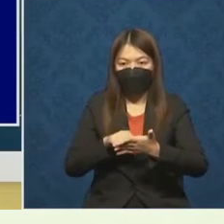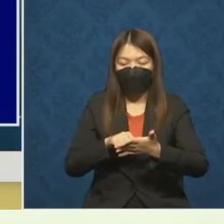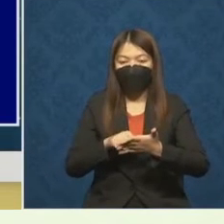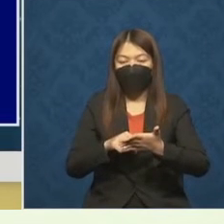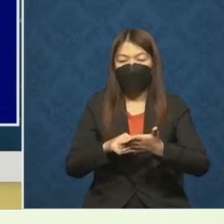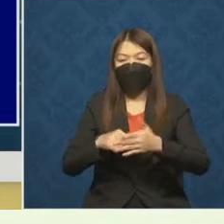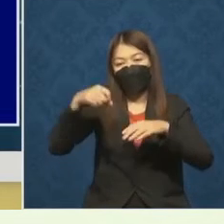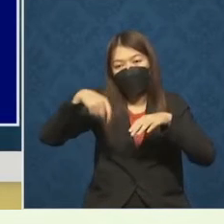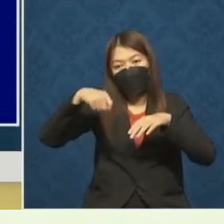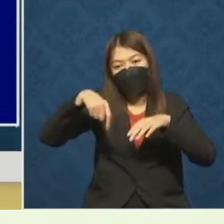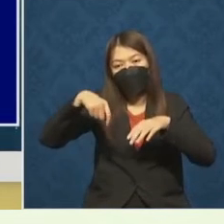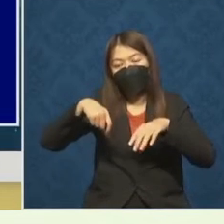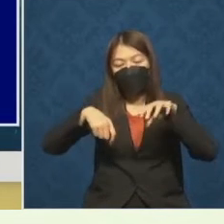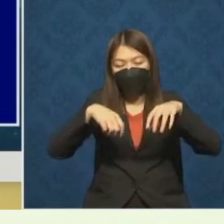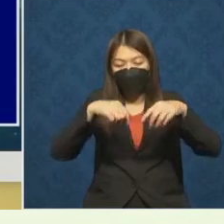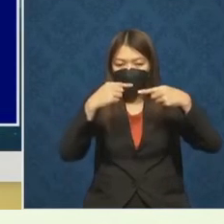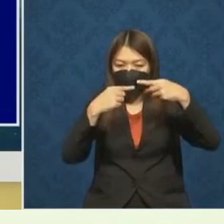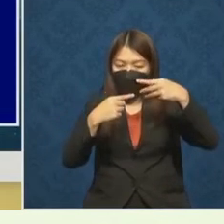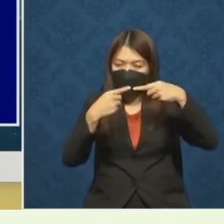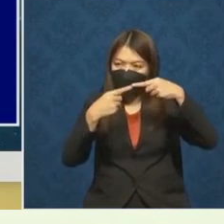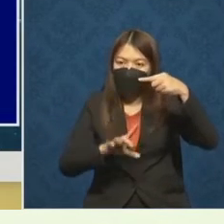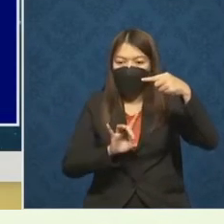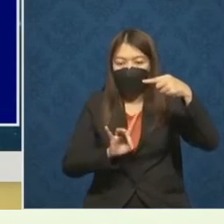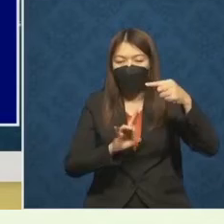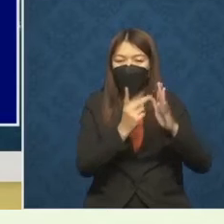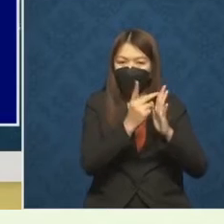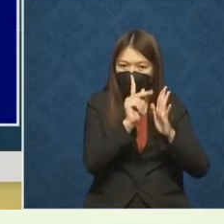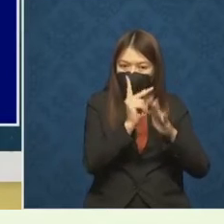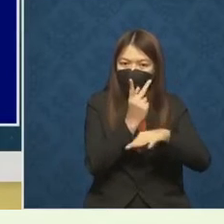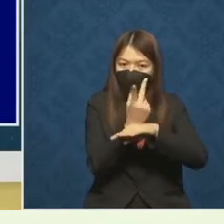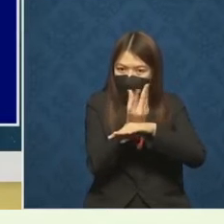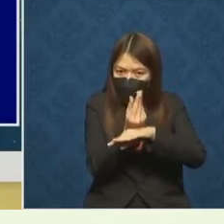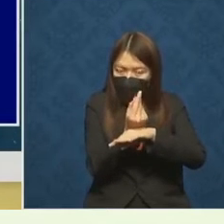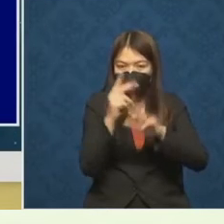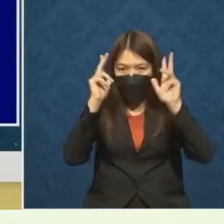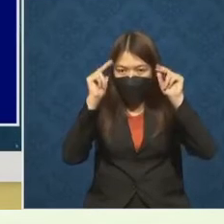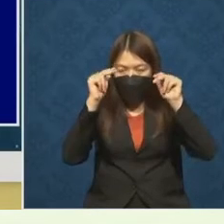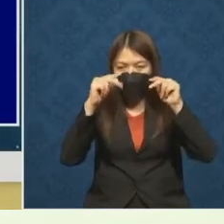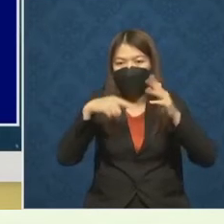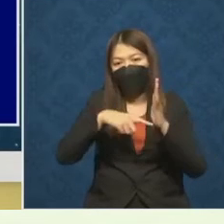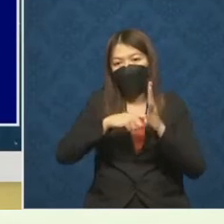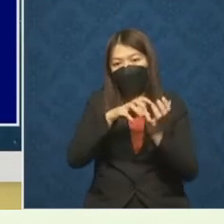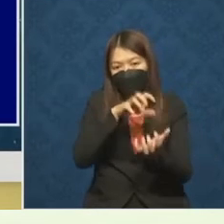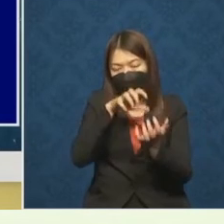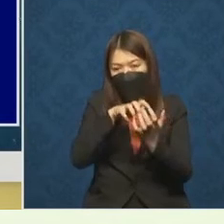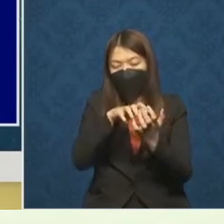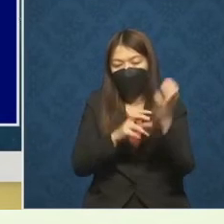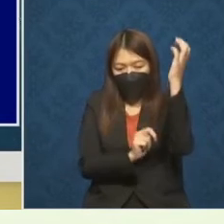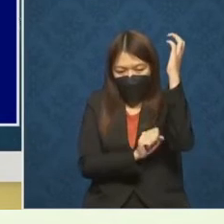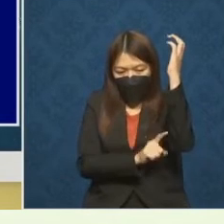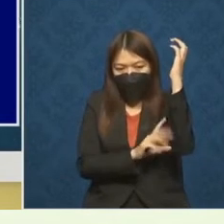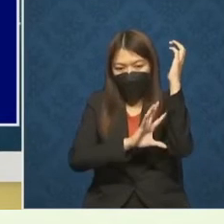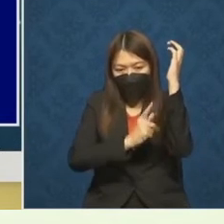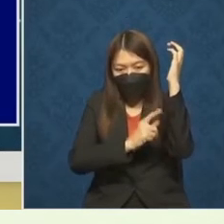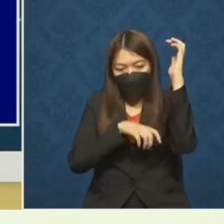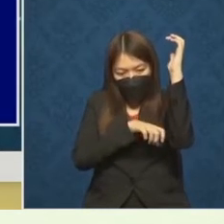อม8แห่งด้วยกันคือที่ขอนแก่นกำแพงเพชรลำปางสมุทรปราการนครศรีธรรมราชชุมพรสงขล